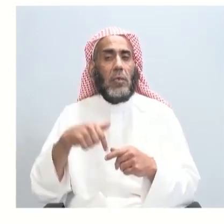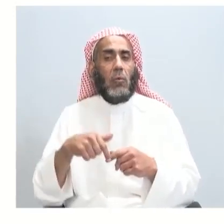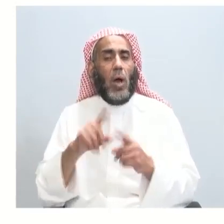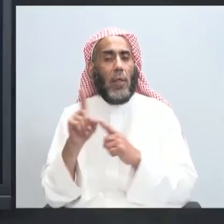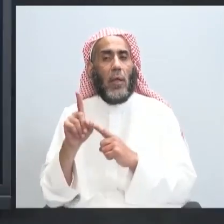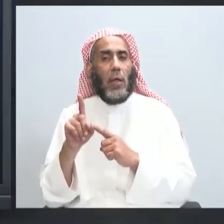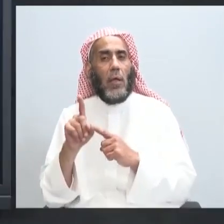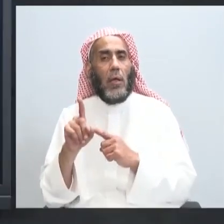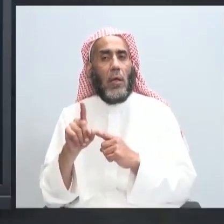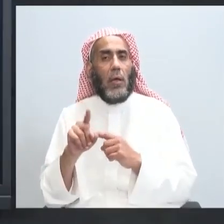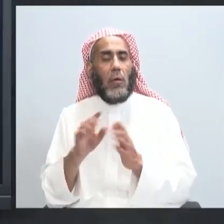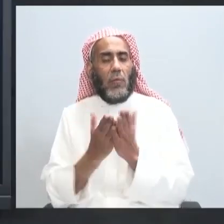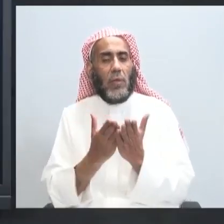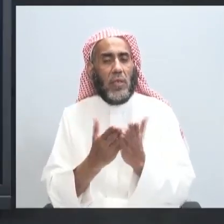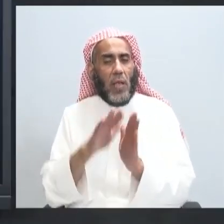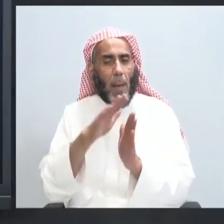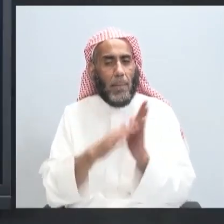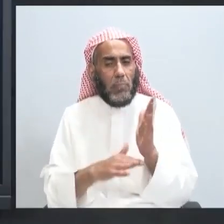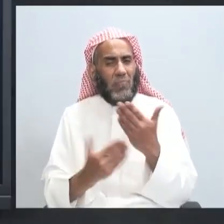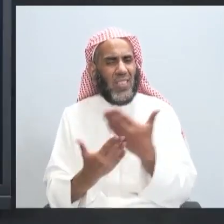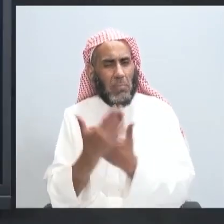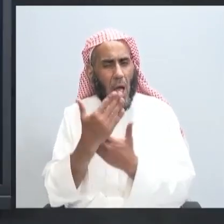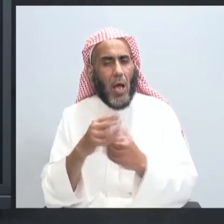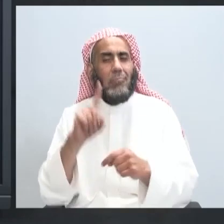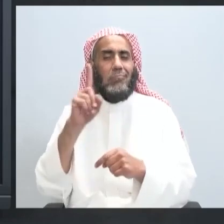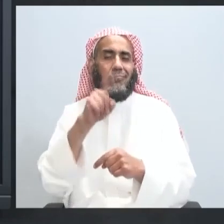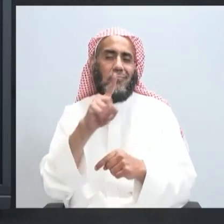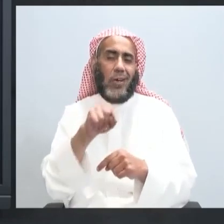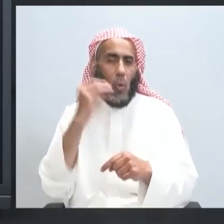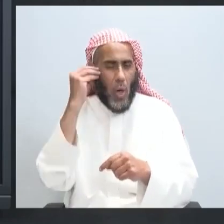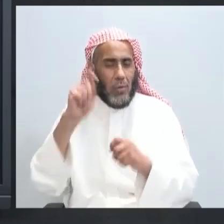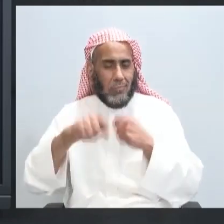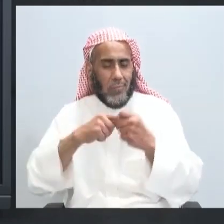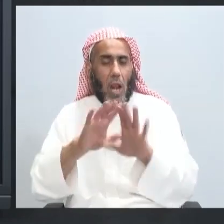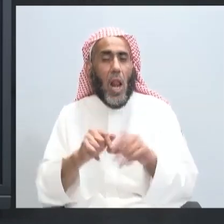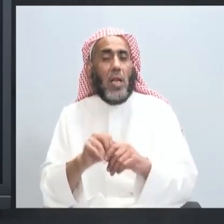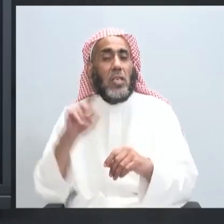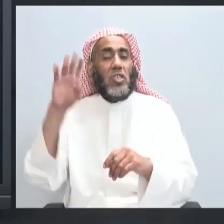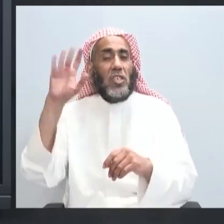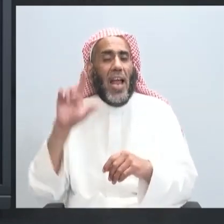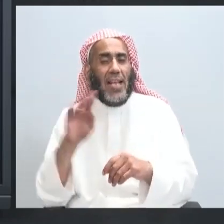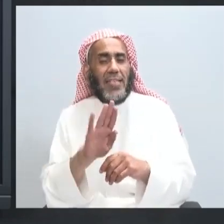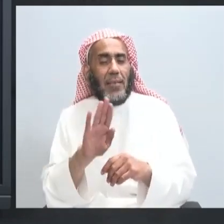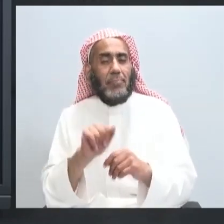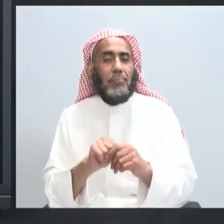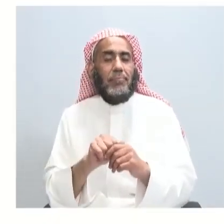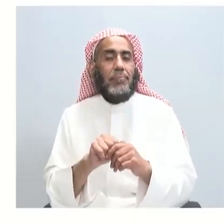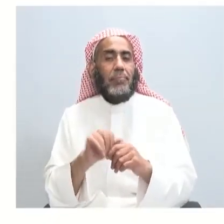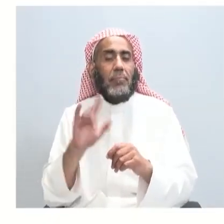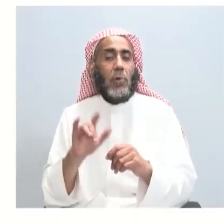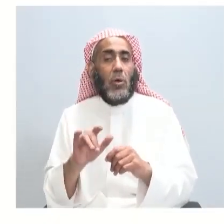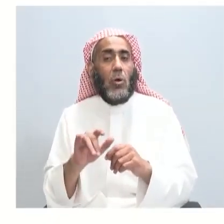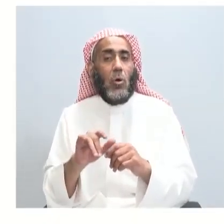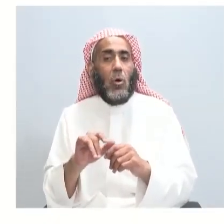وهذا من في نسخه خطا في النسخه في الكتاب الس عشر نجد جلس لاحظ جلس